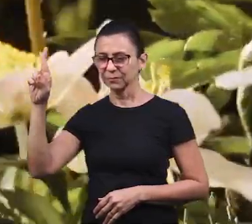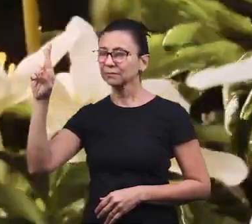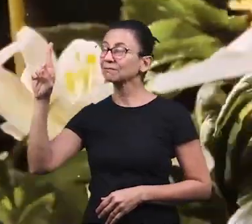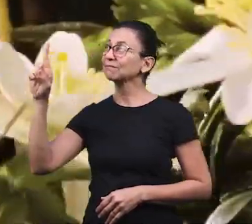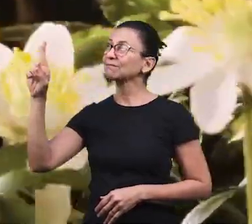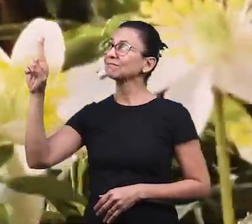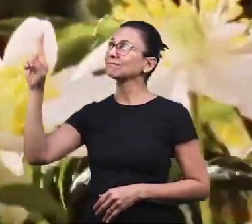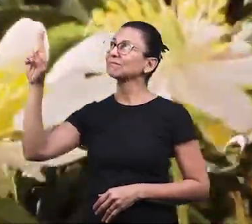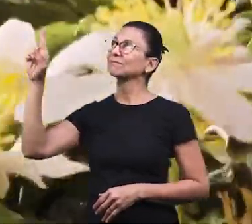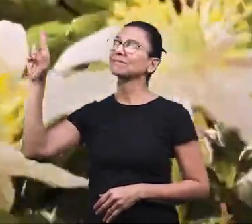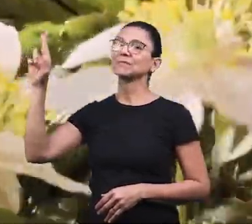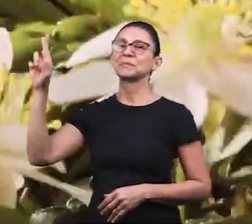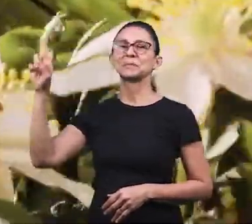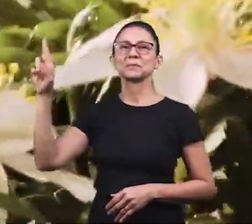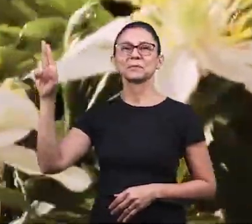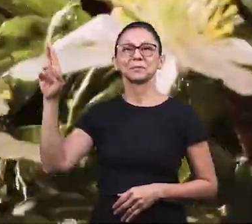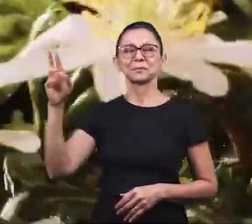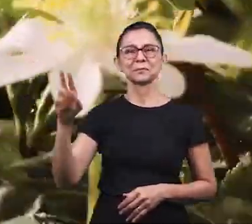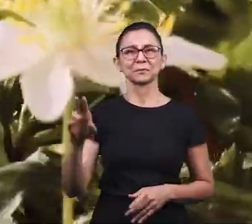Senhor.